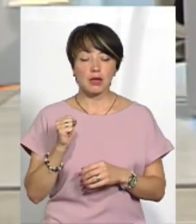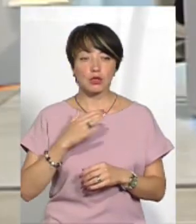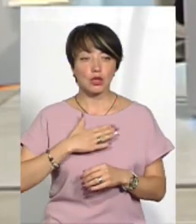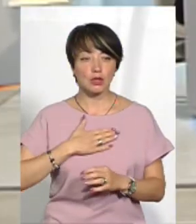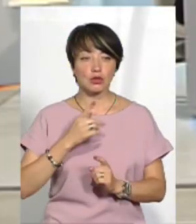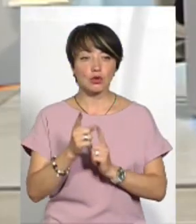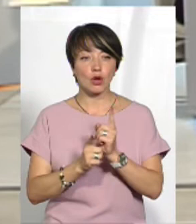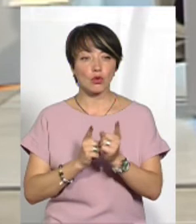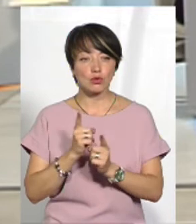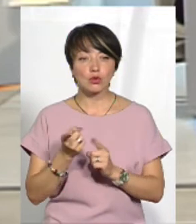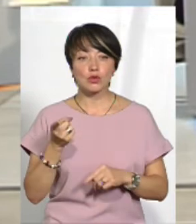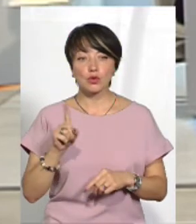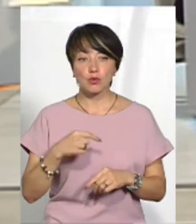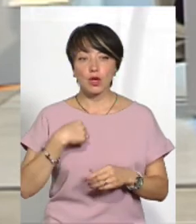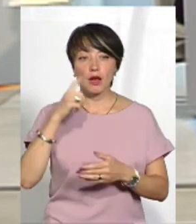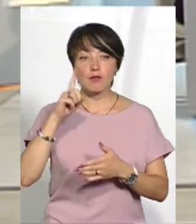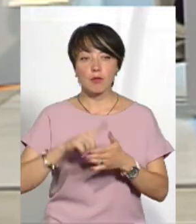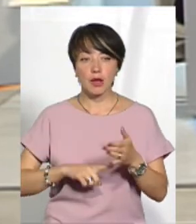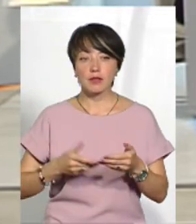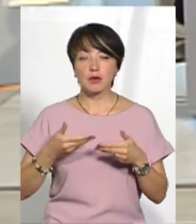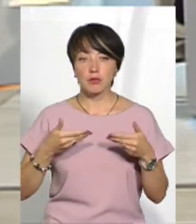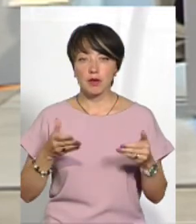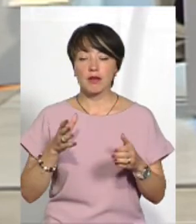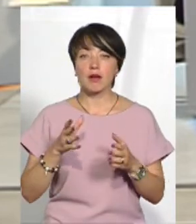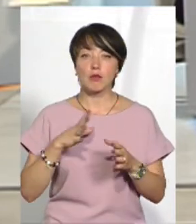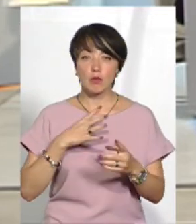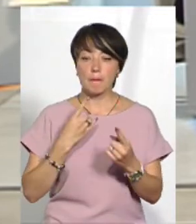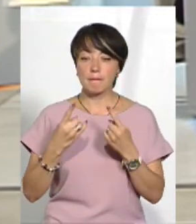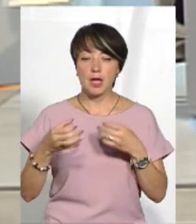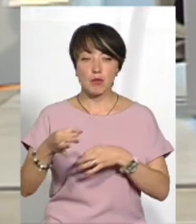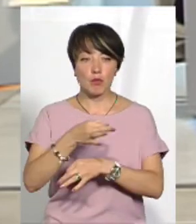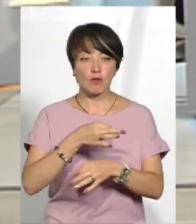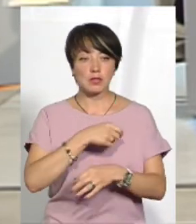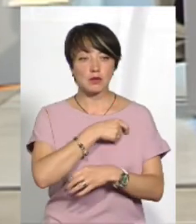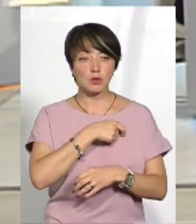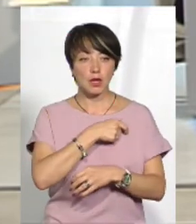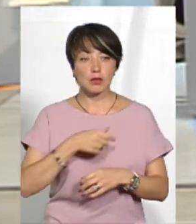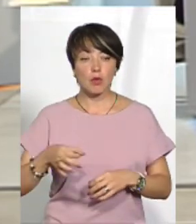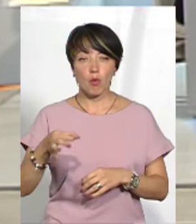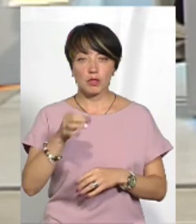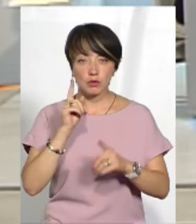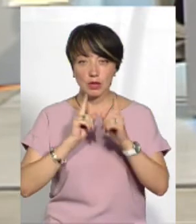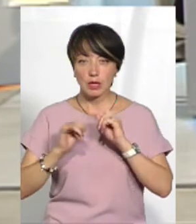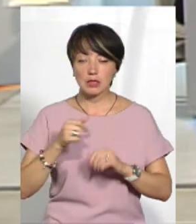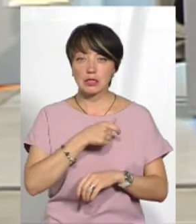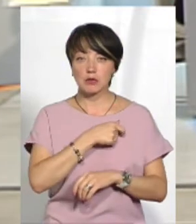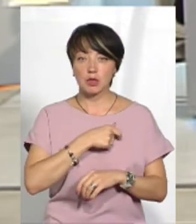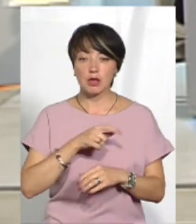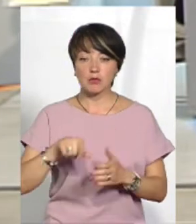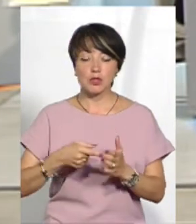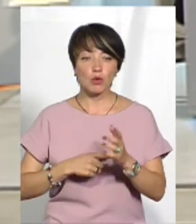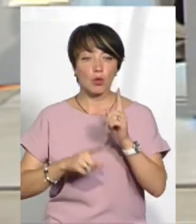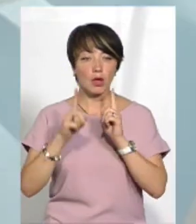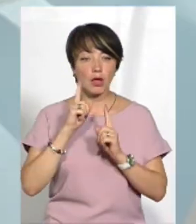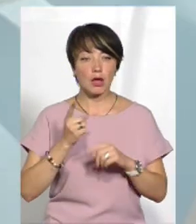бюджету на нашу реконструкцію. Тому я переконаний, і ми вже вели перемовини із депутатами обласної ради, із депутатами